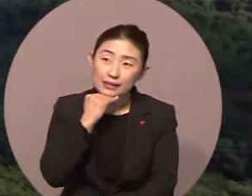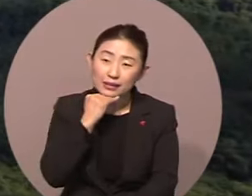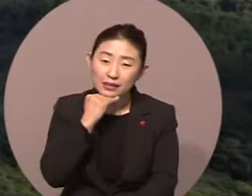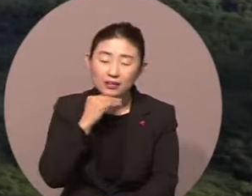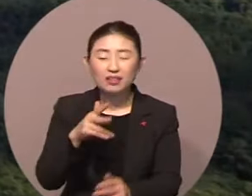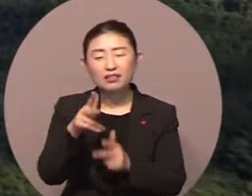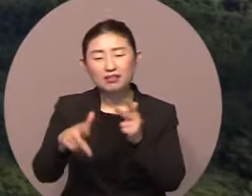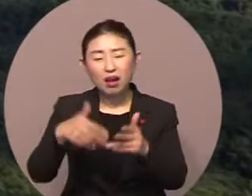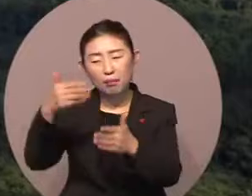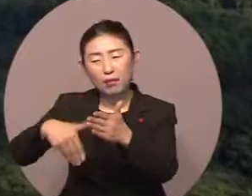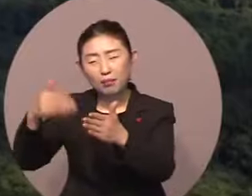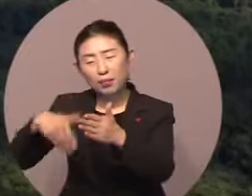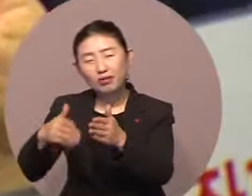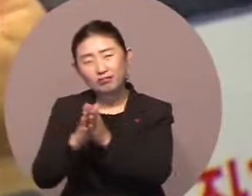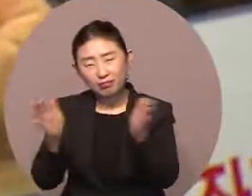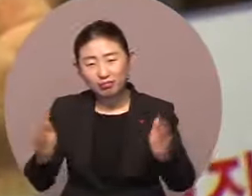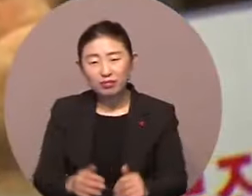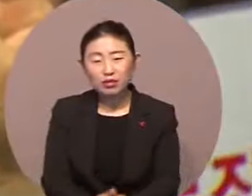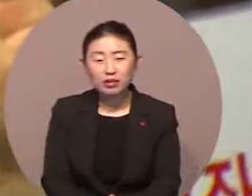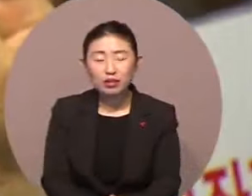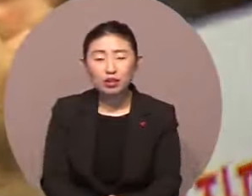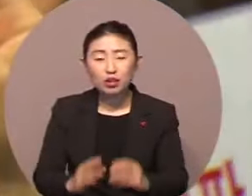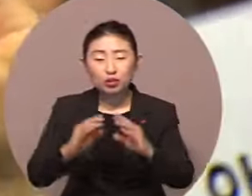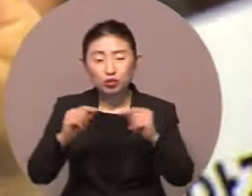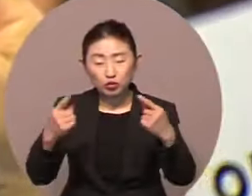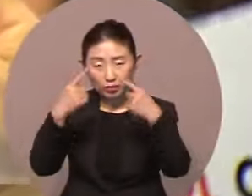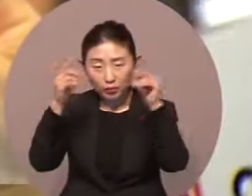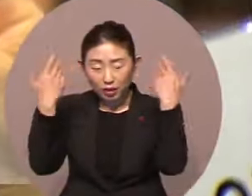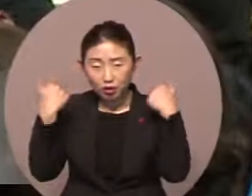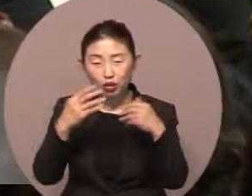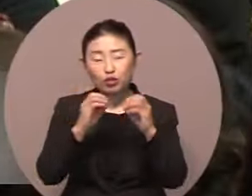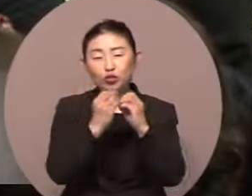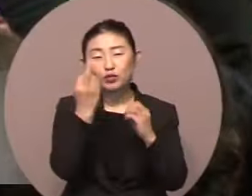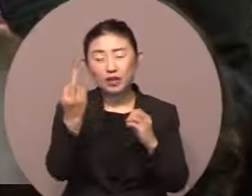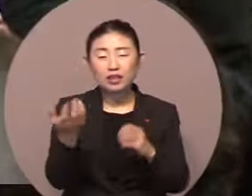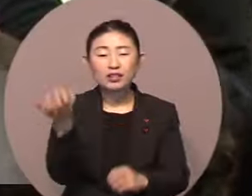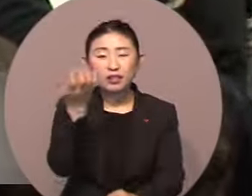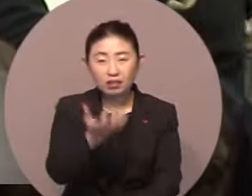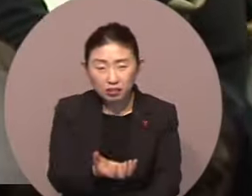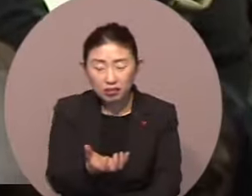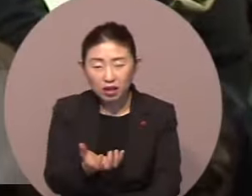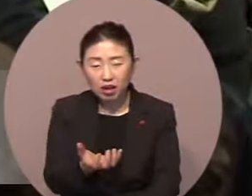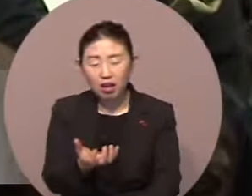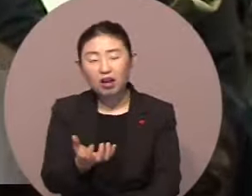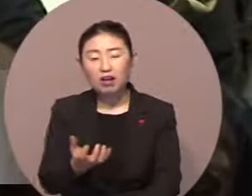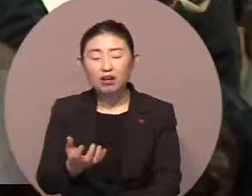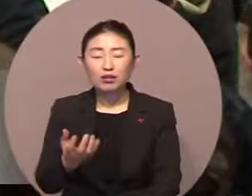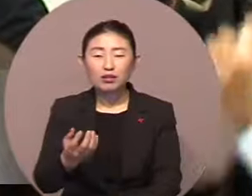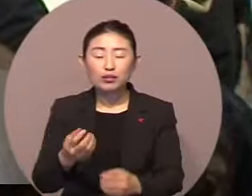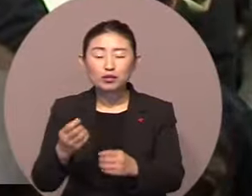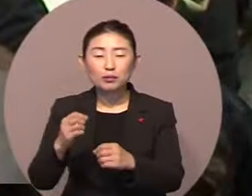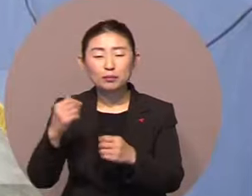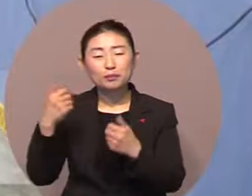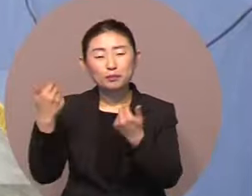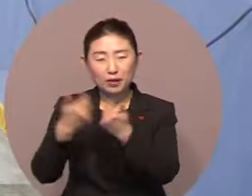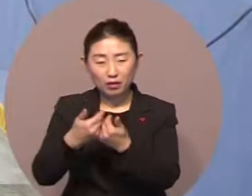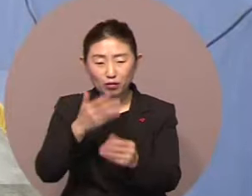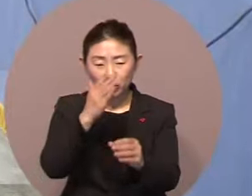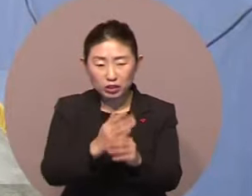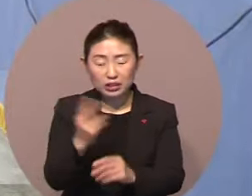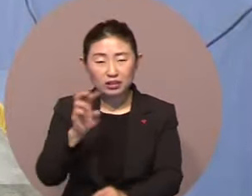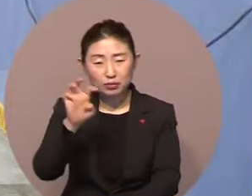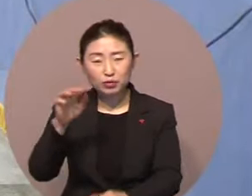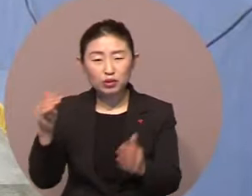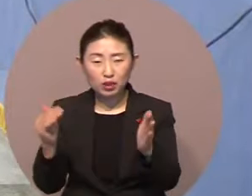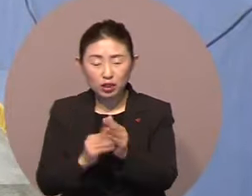줄줄이 난관에 부딪혔습니다. 육사 충남 이전은 국방부와 육사 동문의 반대에 막혔습니다. 결국